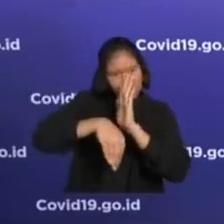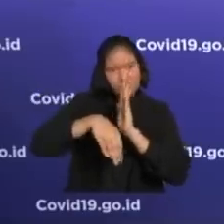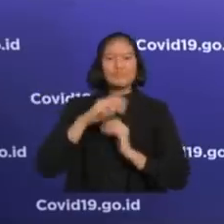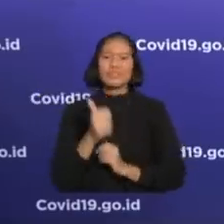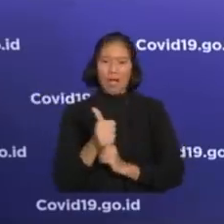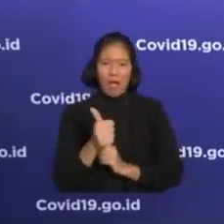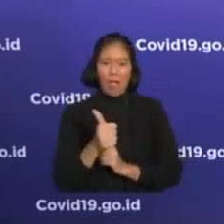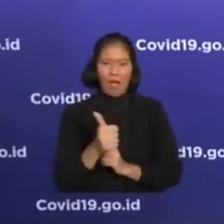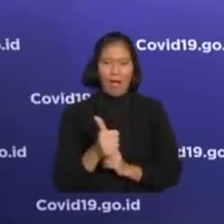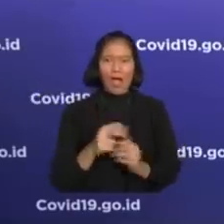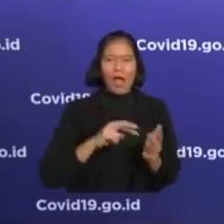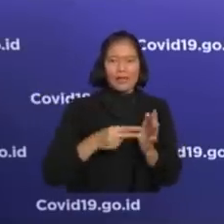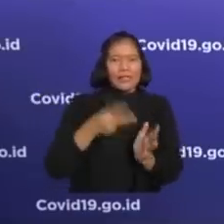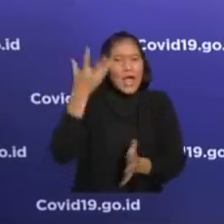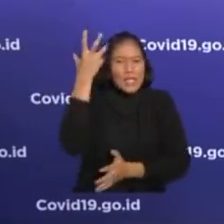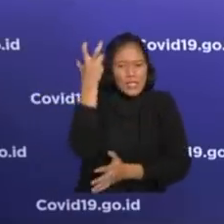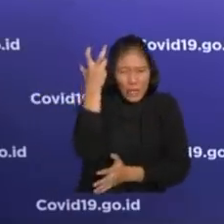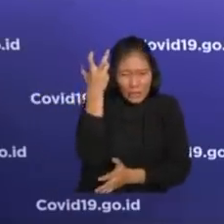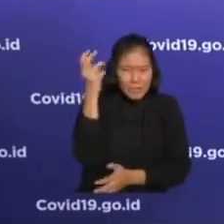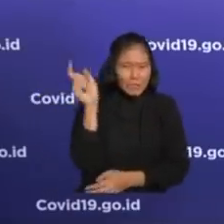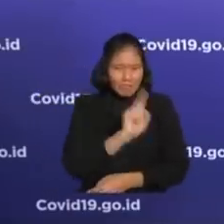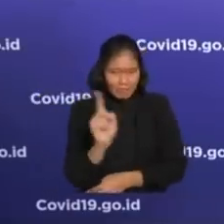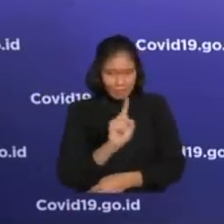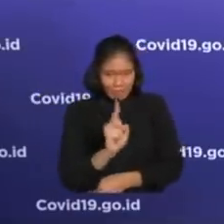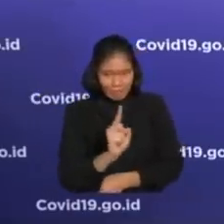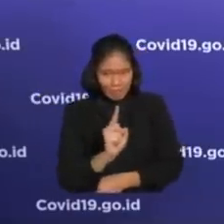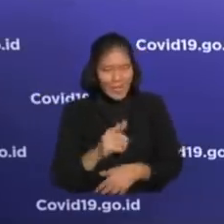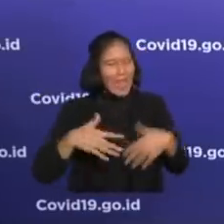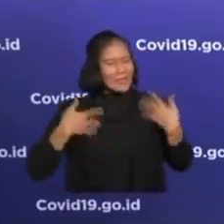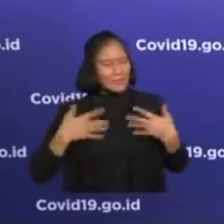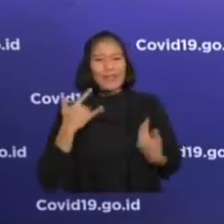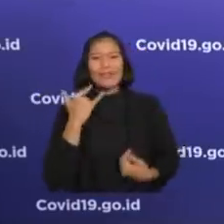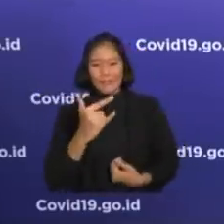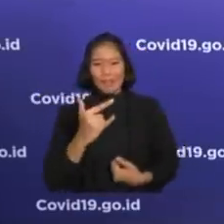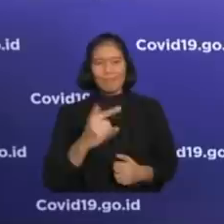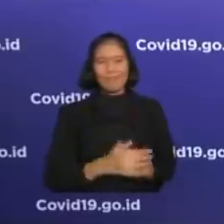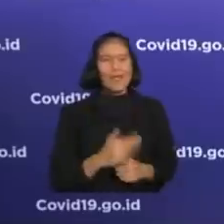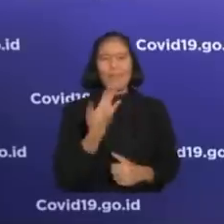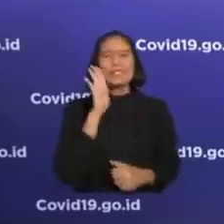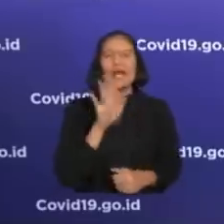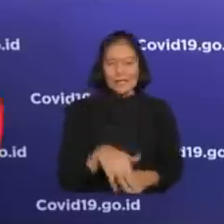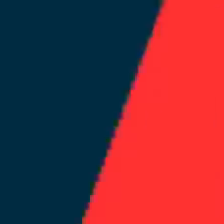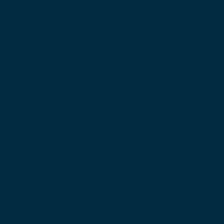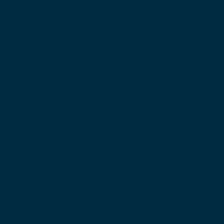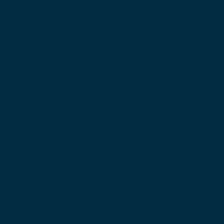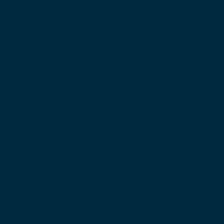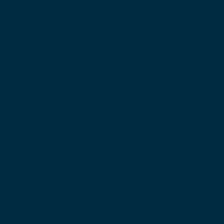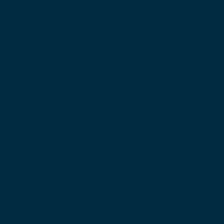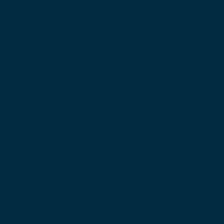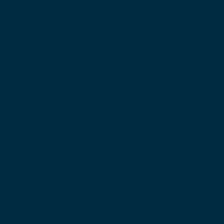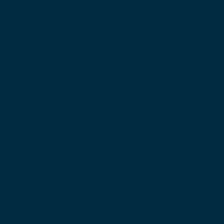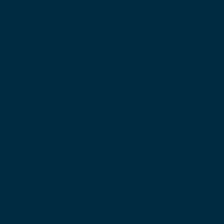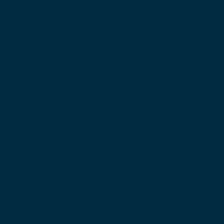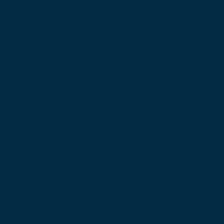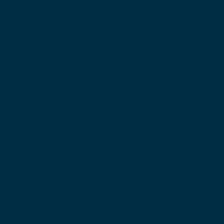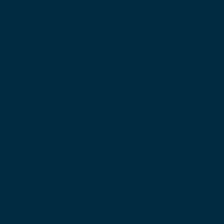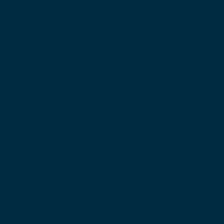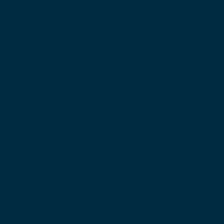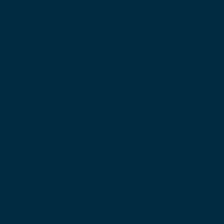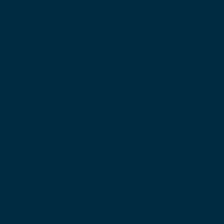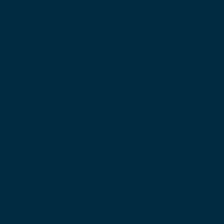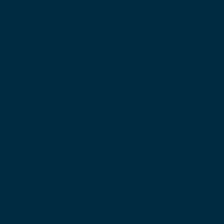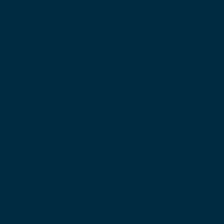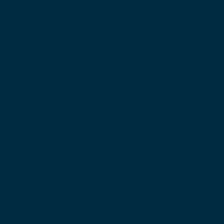kitanya jangan stress tetap hostress biasa aja melawan virus ini caranya Jangan begitu nanti tesnya bingung sendiri baik of